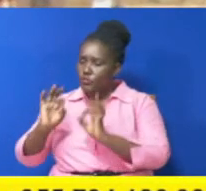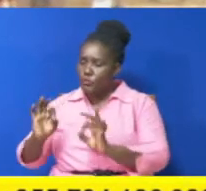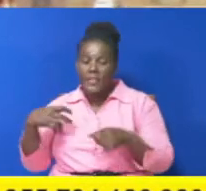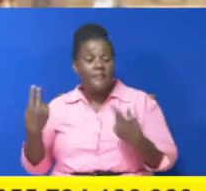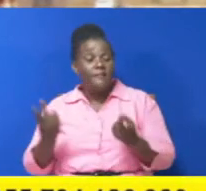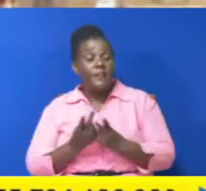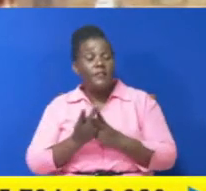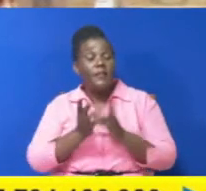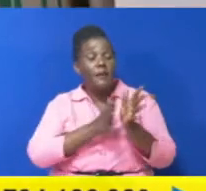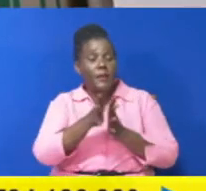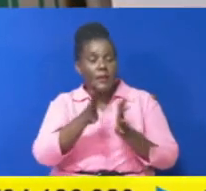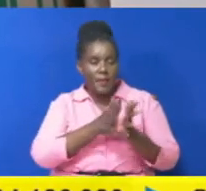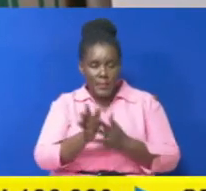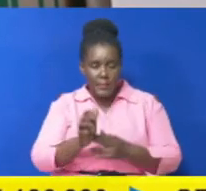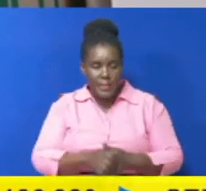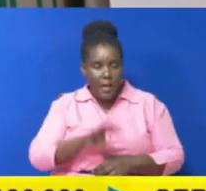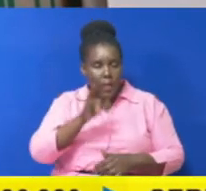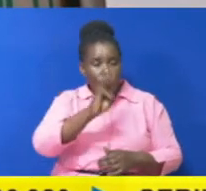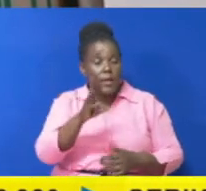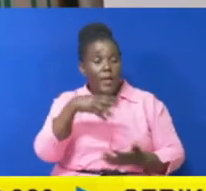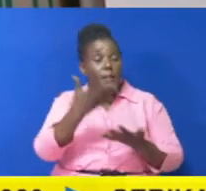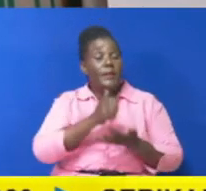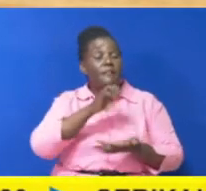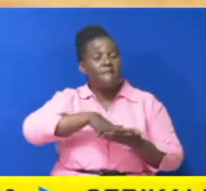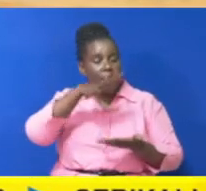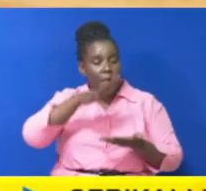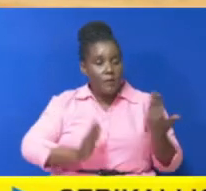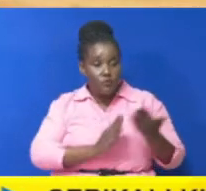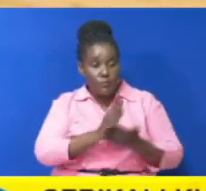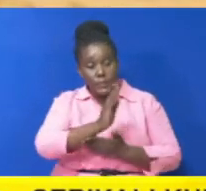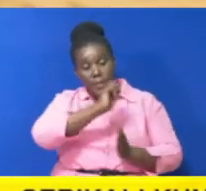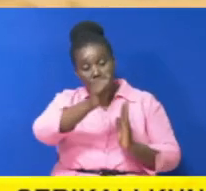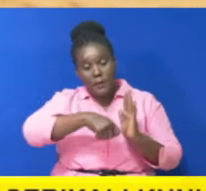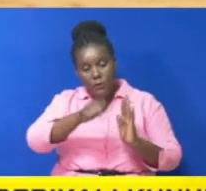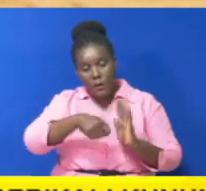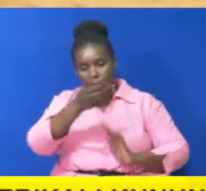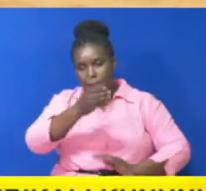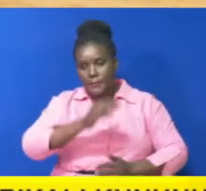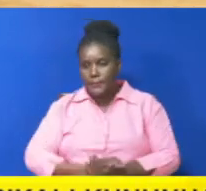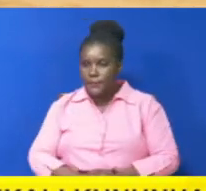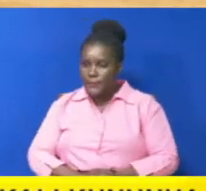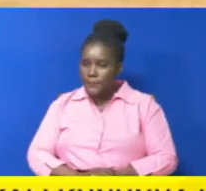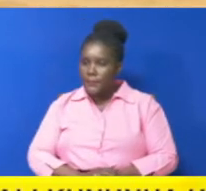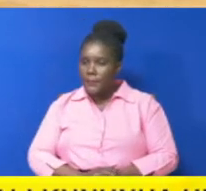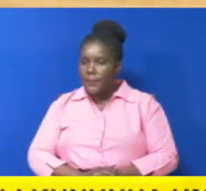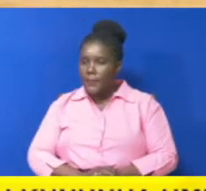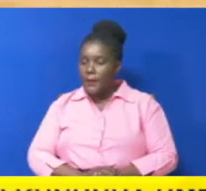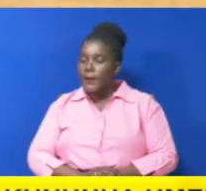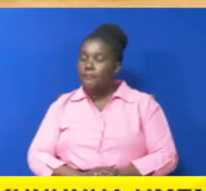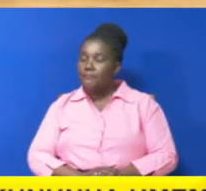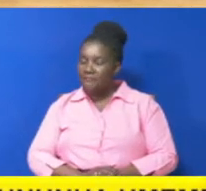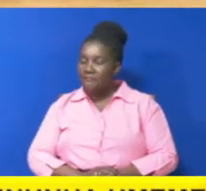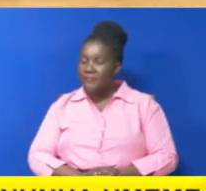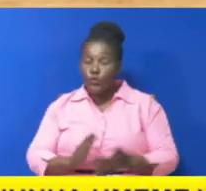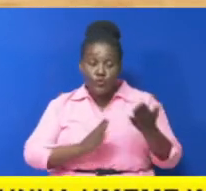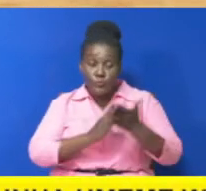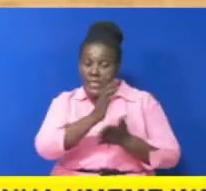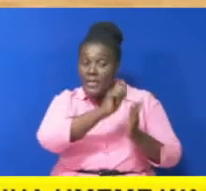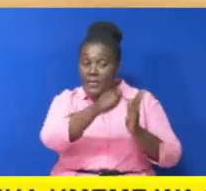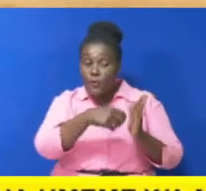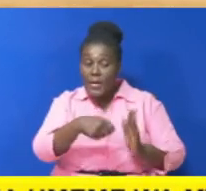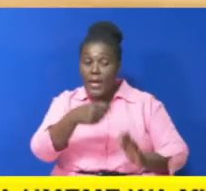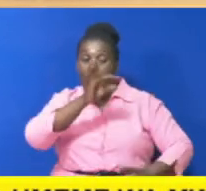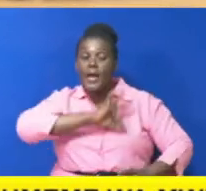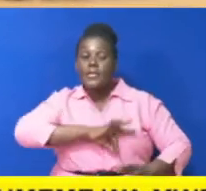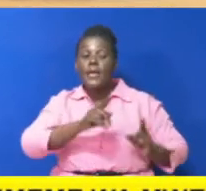yake inavyonufaika na uwekezaji wa kiwanda hicho. Ajira nyingi zinazalishwa hapa. Kuna ajira za moja kwa moja 156, lakini